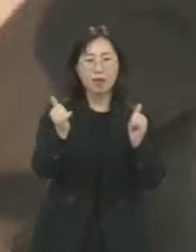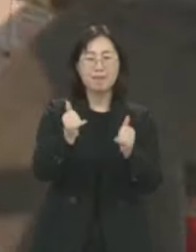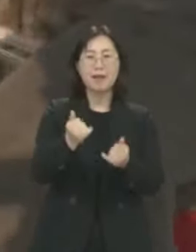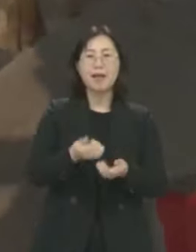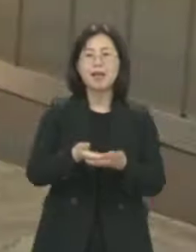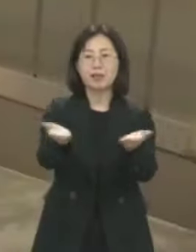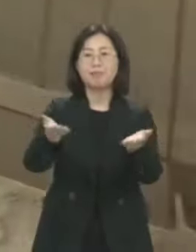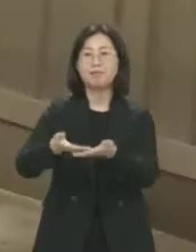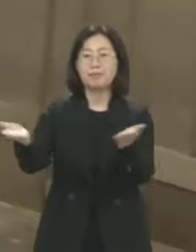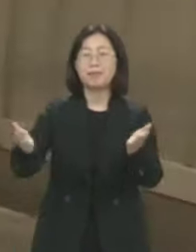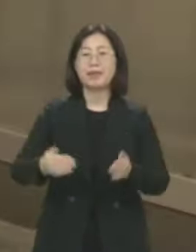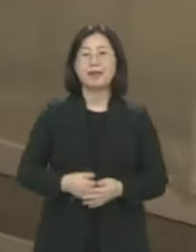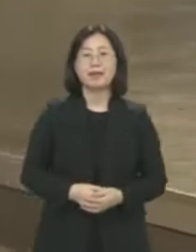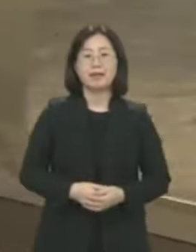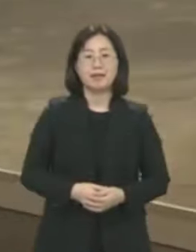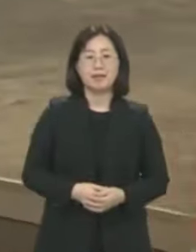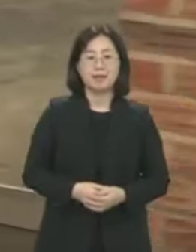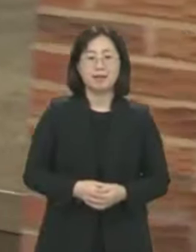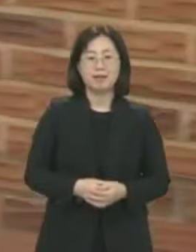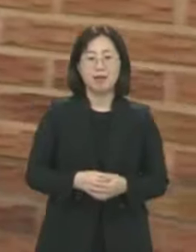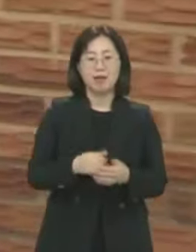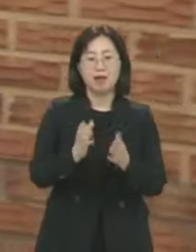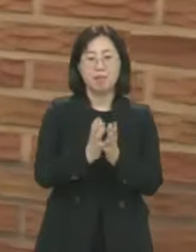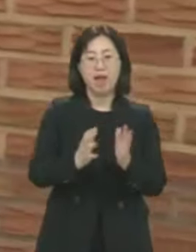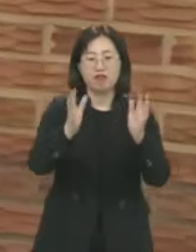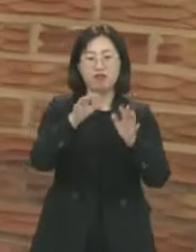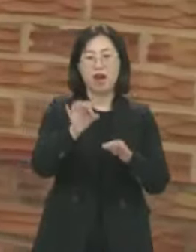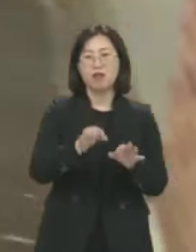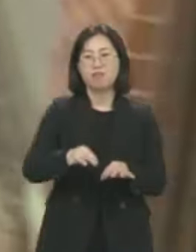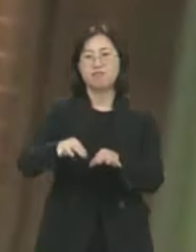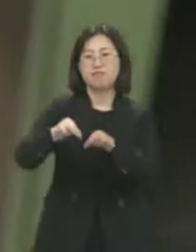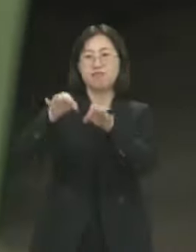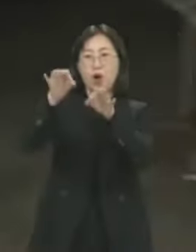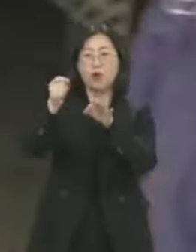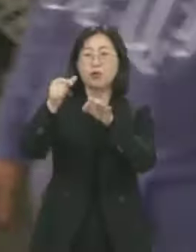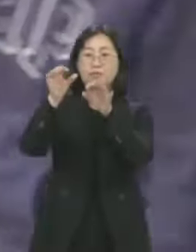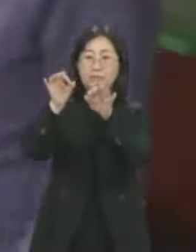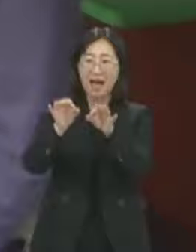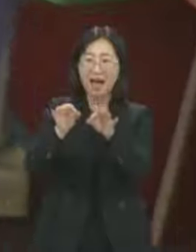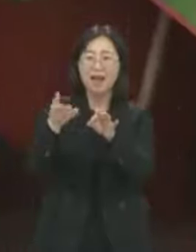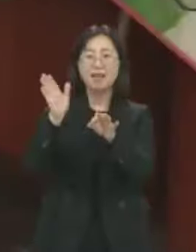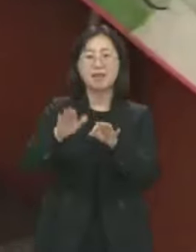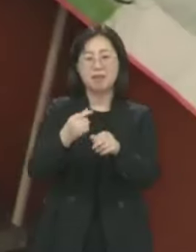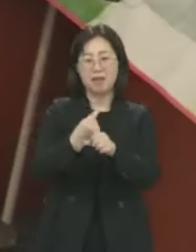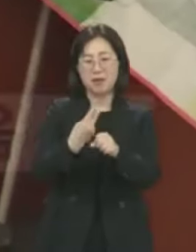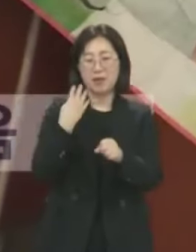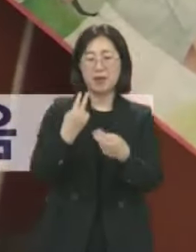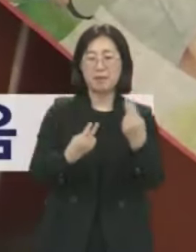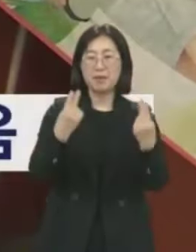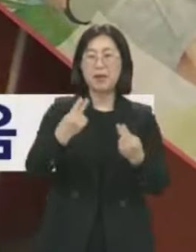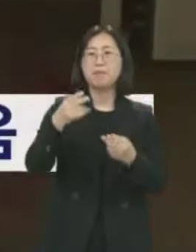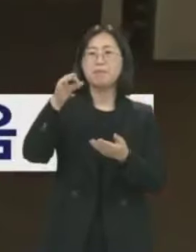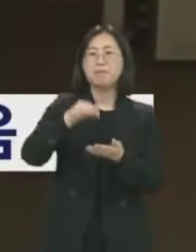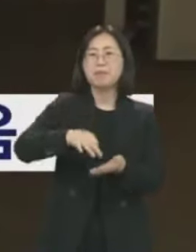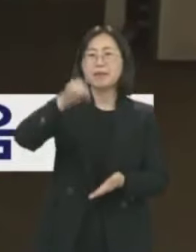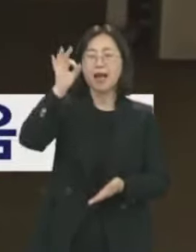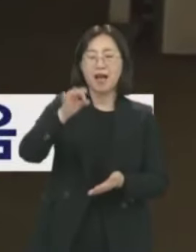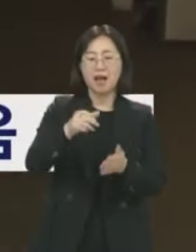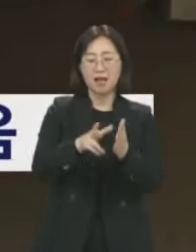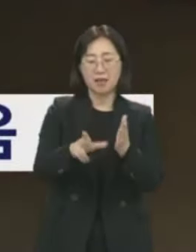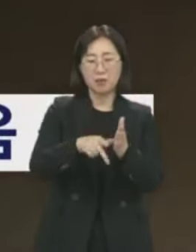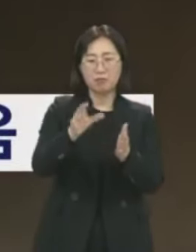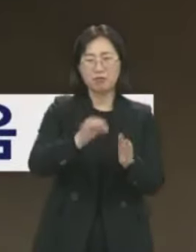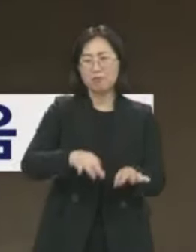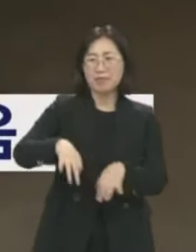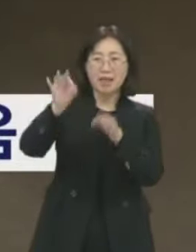전달됐습니다. 고공행진을 하던 배추 가격이 안정세로 돌아섰다지만 여전히 예년에 비해 비싸고 재료 가격도 만만치